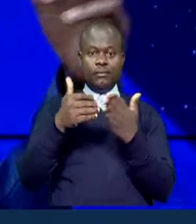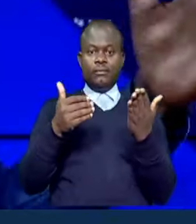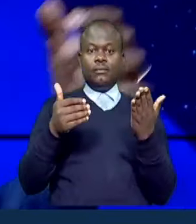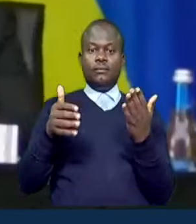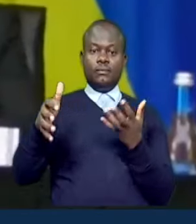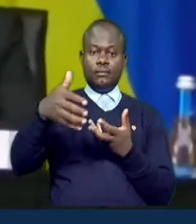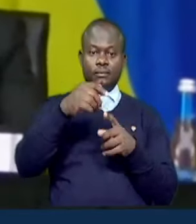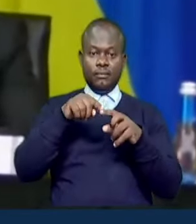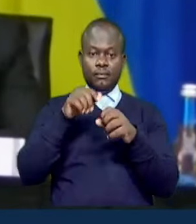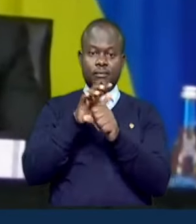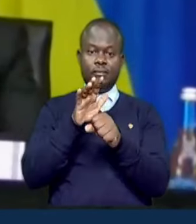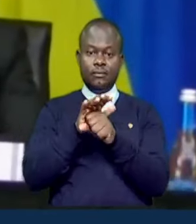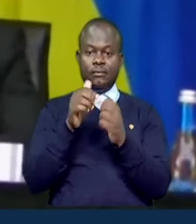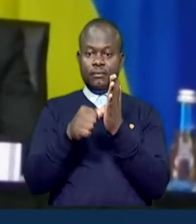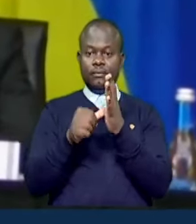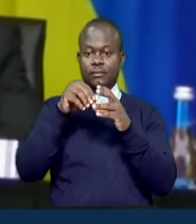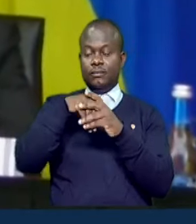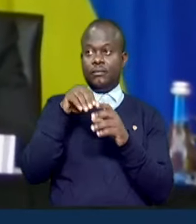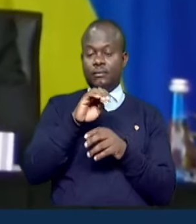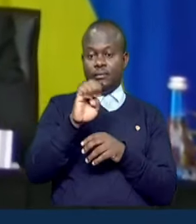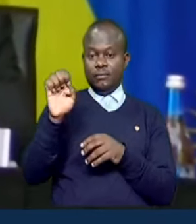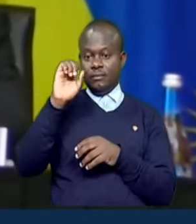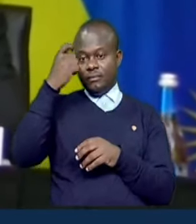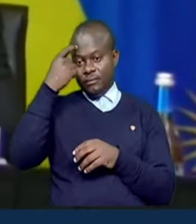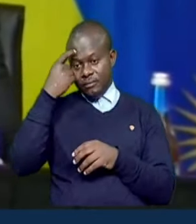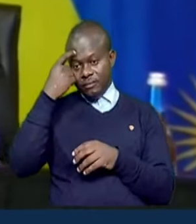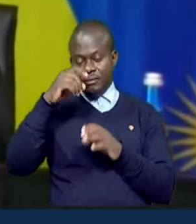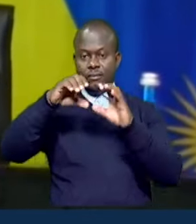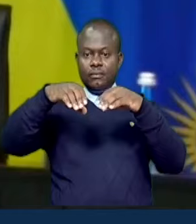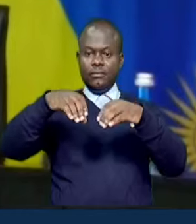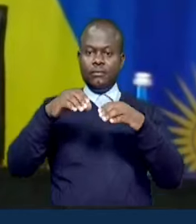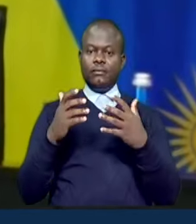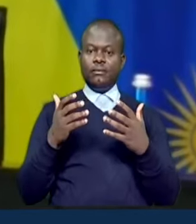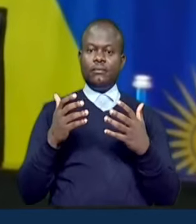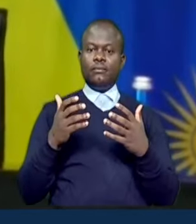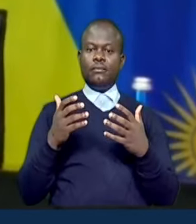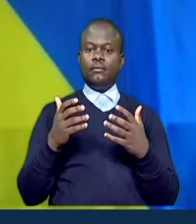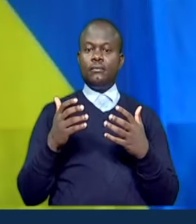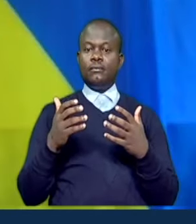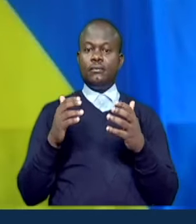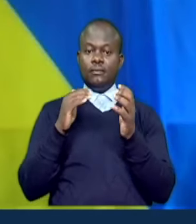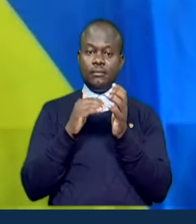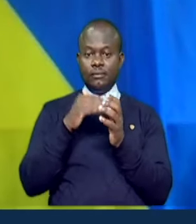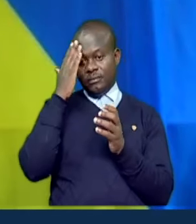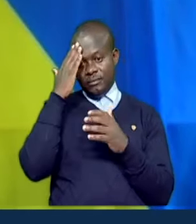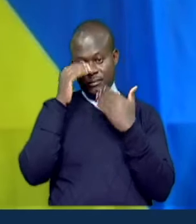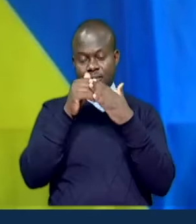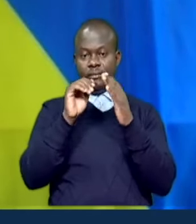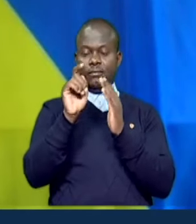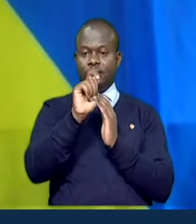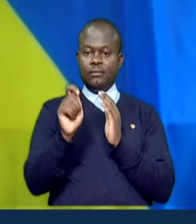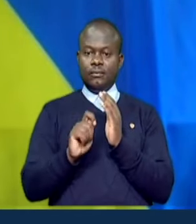ahanini bishingiye cyane cyane ku bibazo biri mu burasirazuba bwa Repubulika Iharanira Demokarasi ya Congo. Ngira ngo muzi ko Tanzania